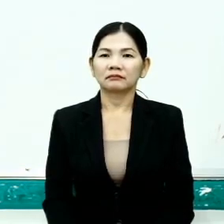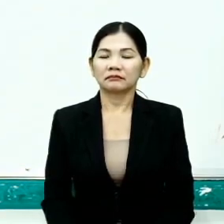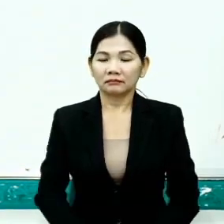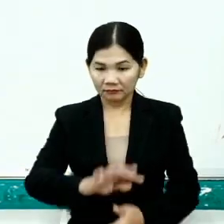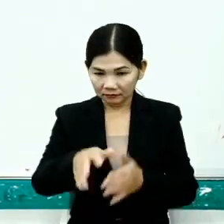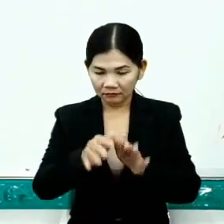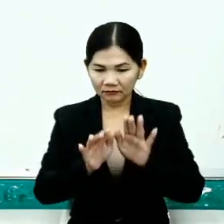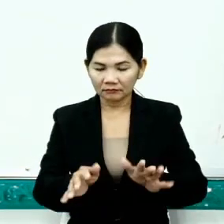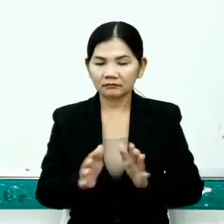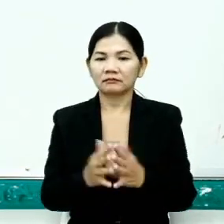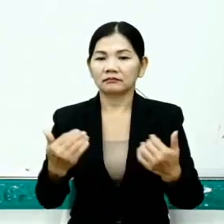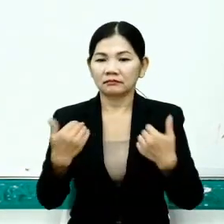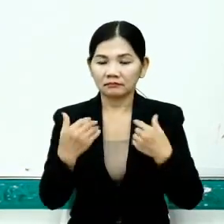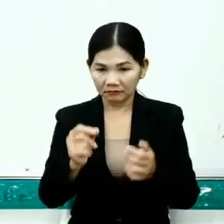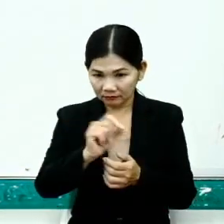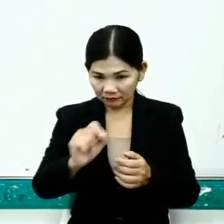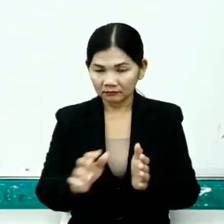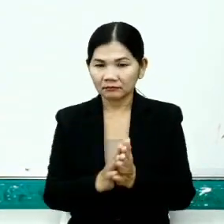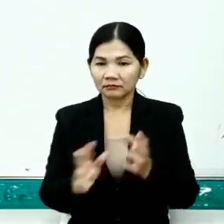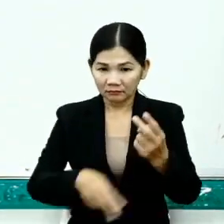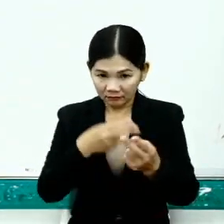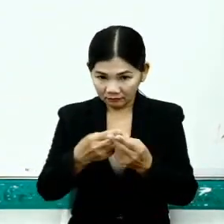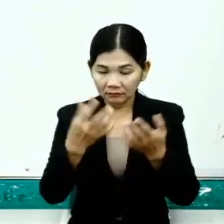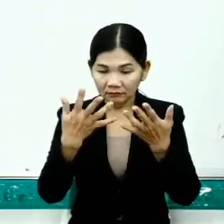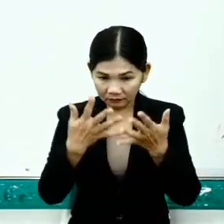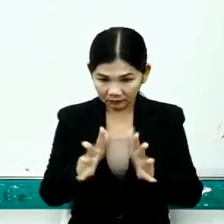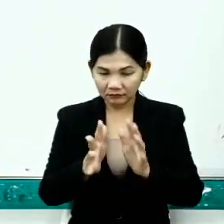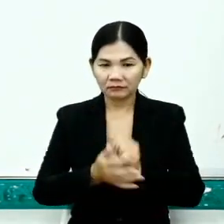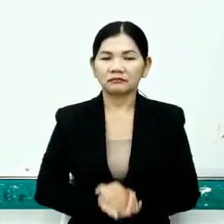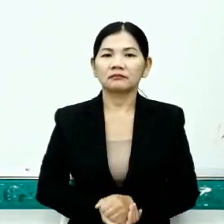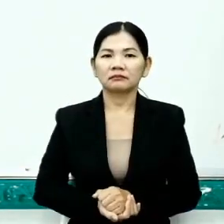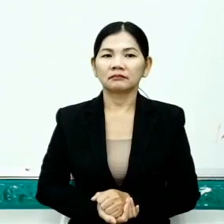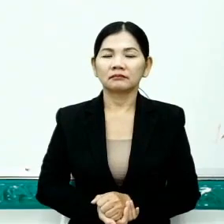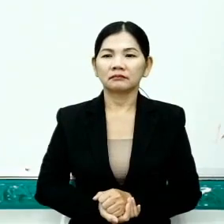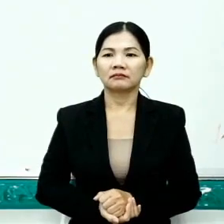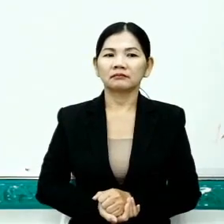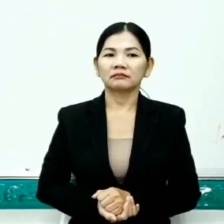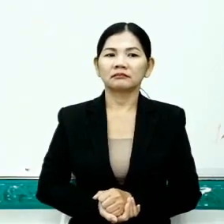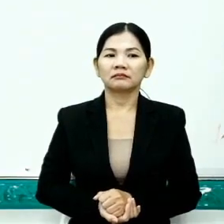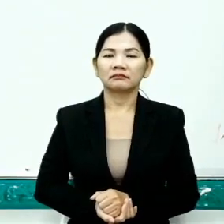អរគុណកូនតាកូនបានសរសេរចំណងជើងរបស់យើងរួចរាល់ហើយឬនៅ